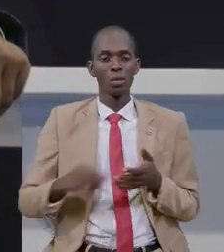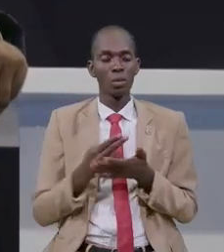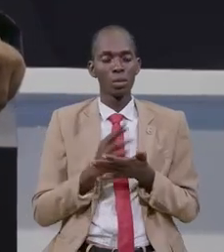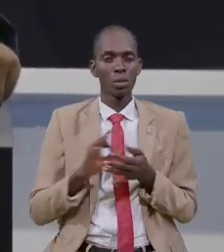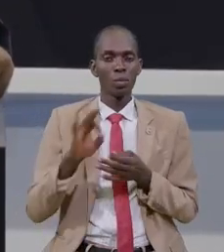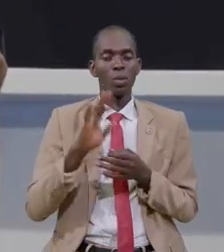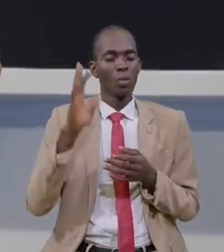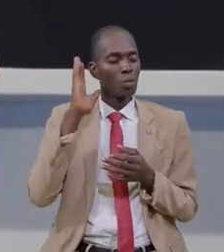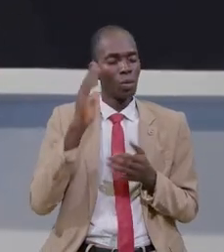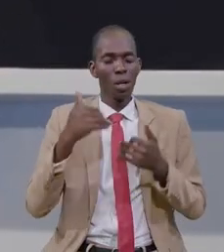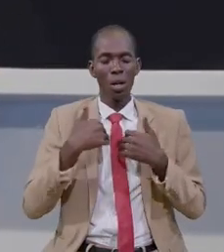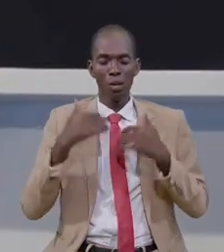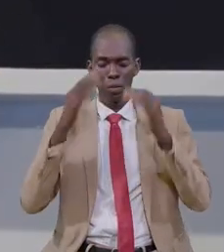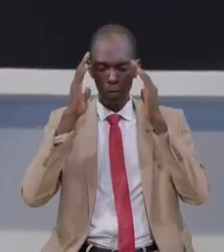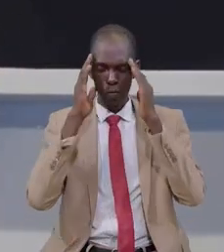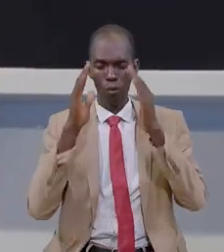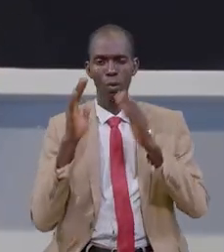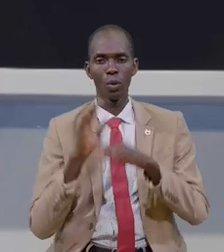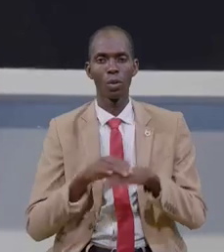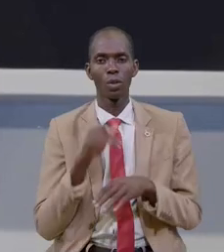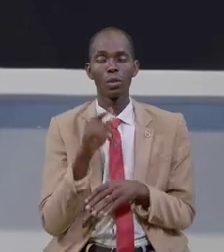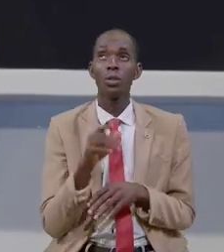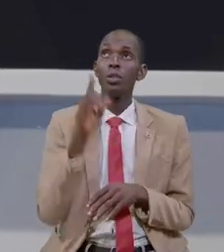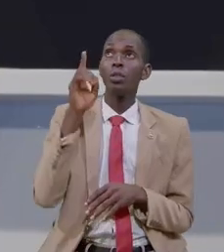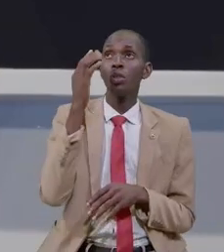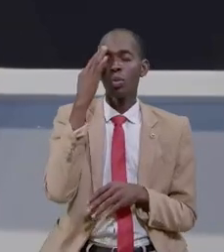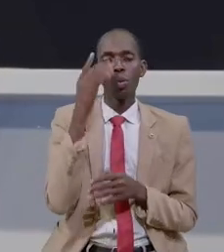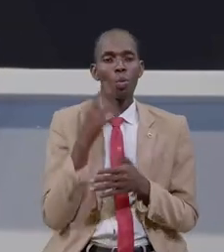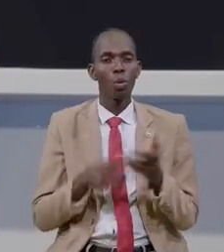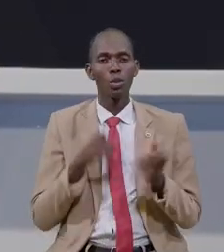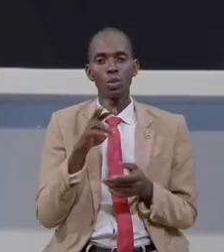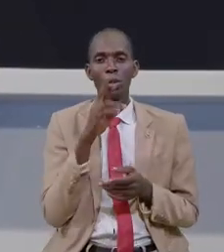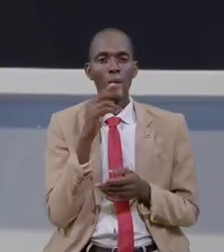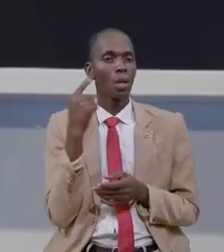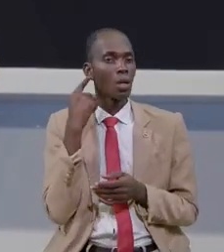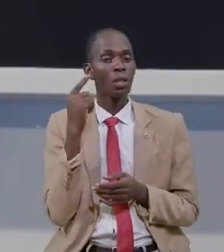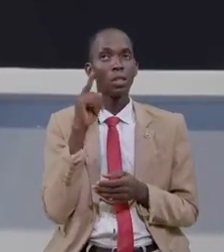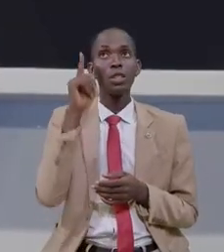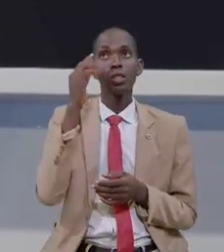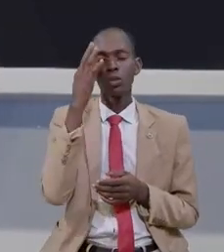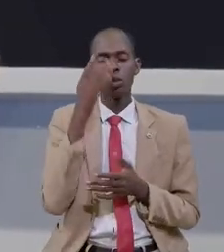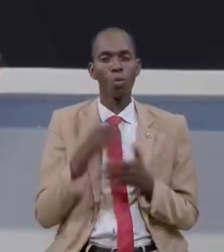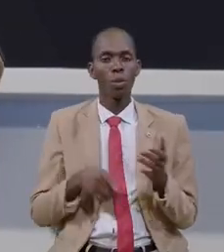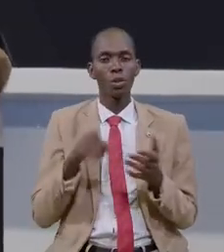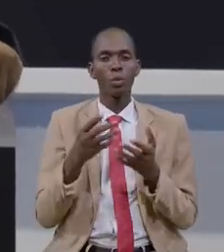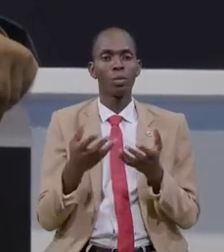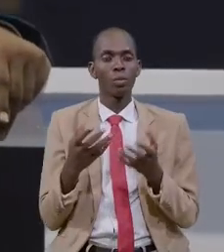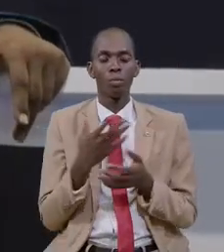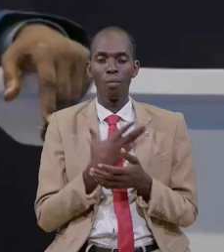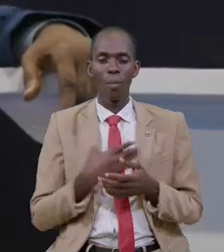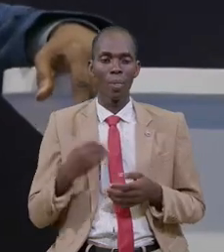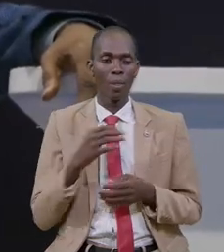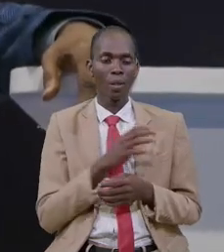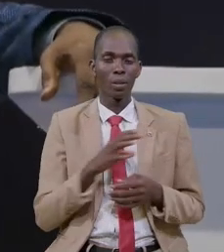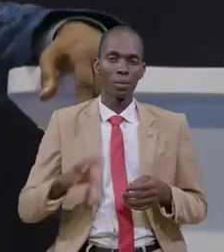son attention portée sur vous. Il sait ce que tu entends. Il sait ce que tu désires.